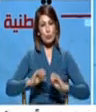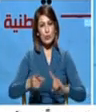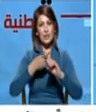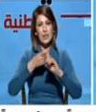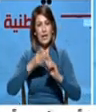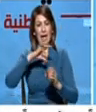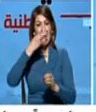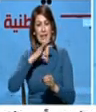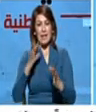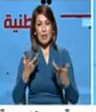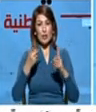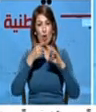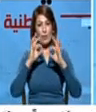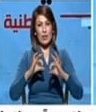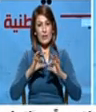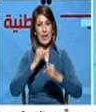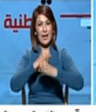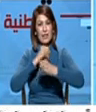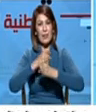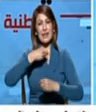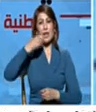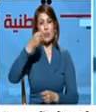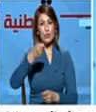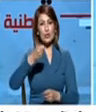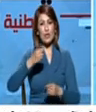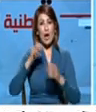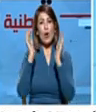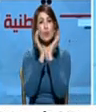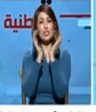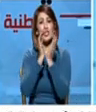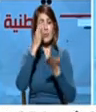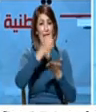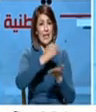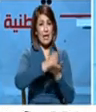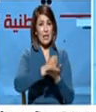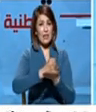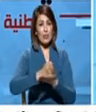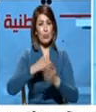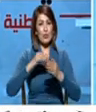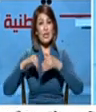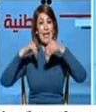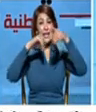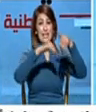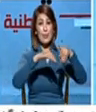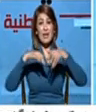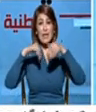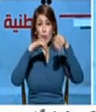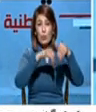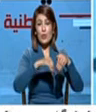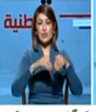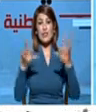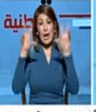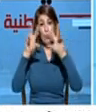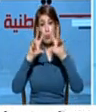على الخدمات الماليه والاجتماعيه متاع البريد التونسي تم استبداديه خدمات البث الاذاعي